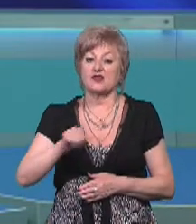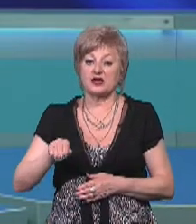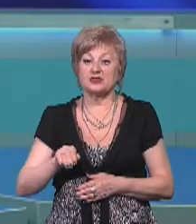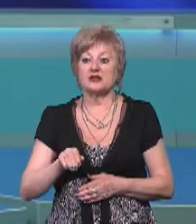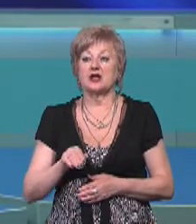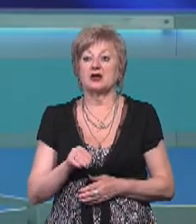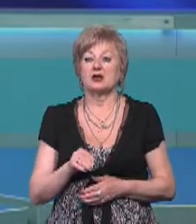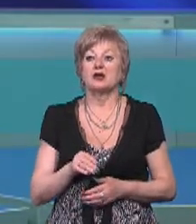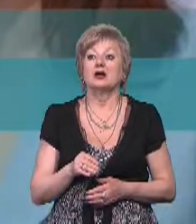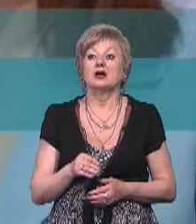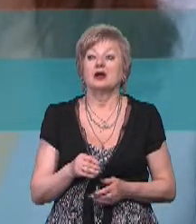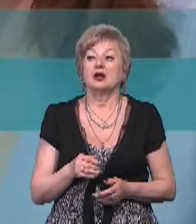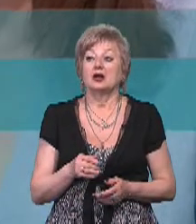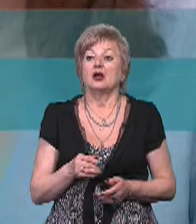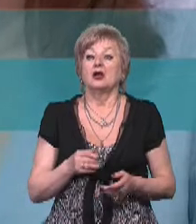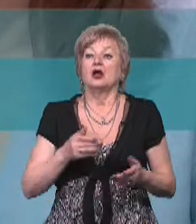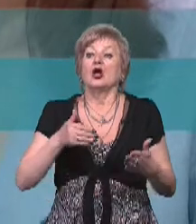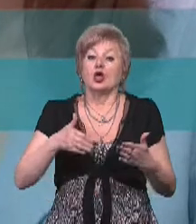наразі